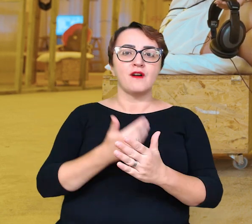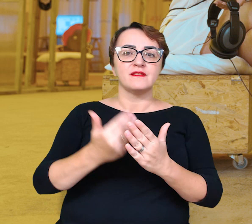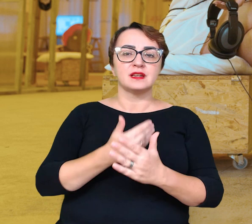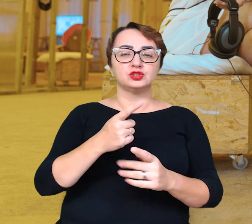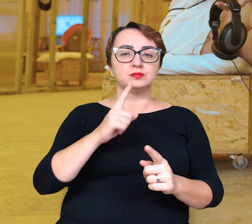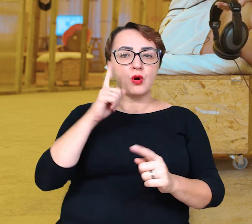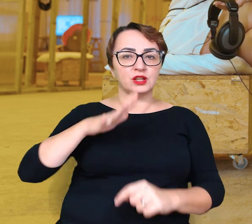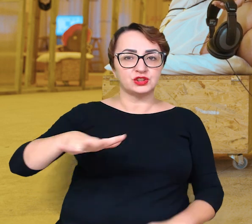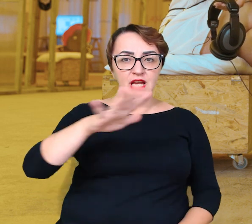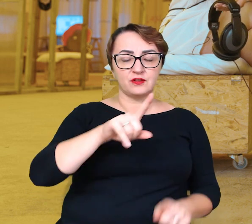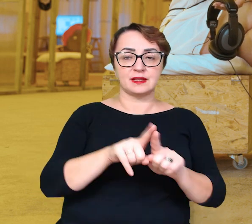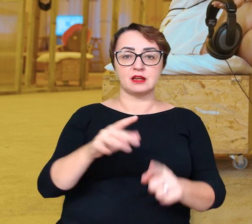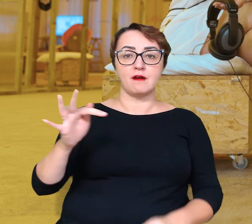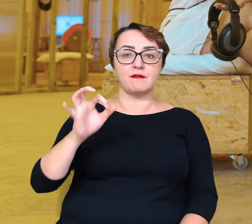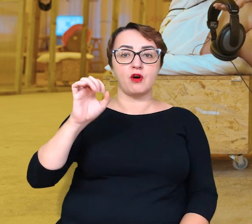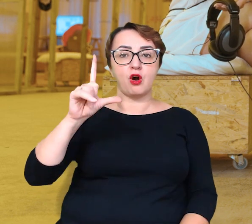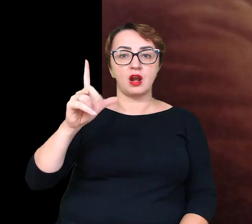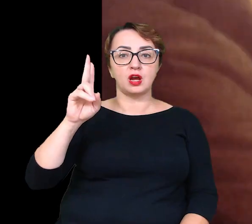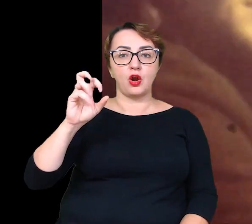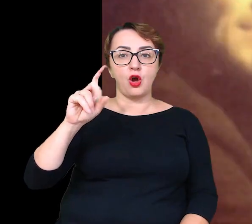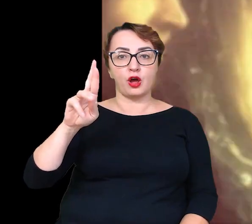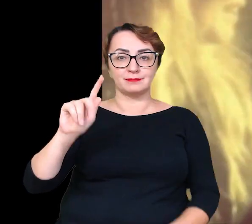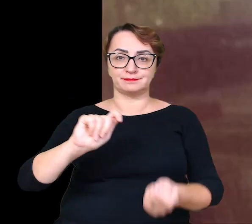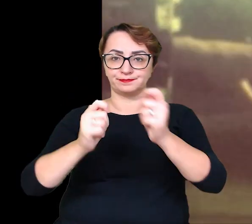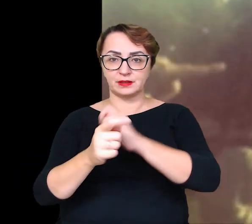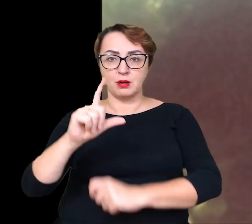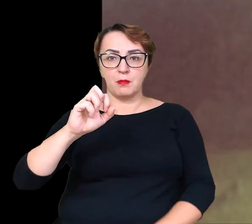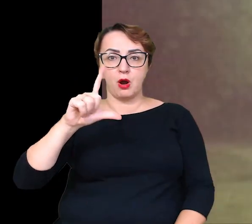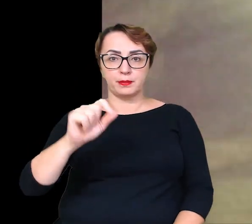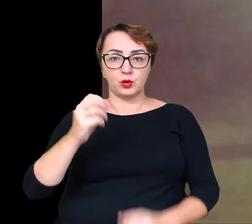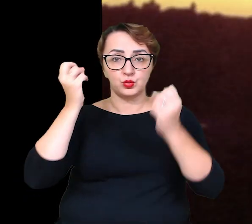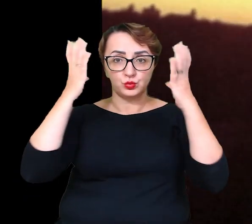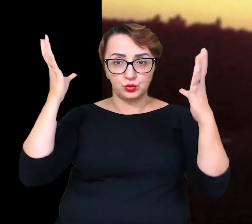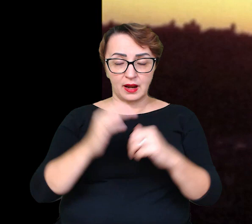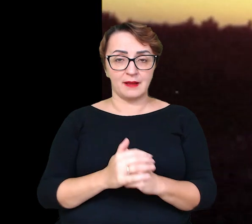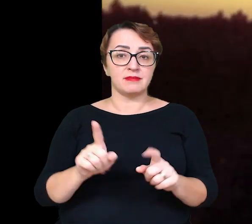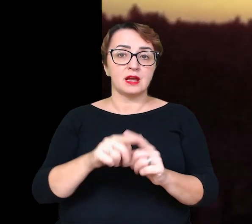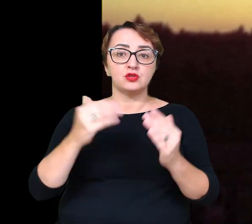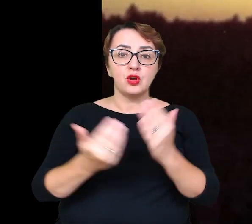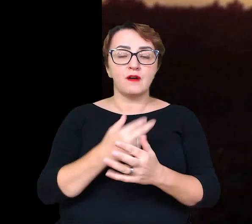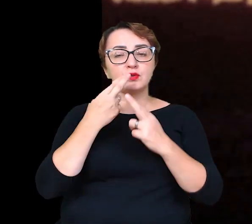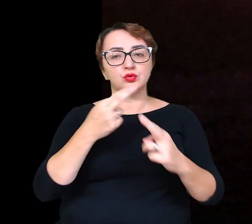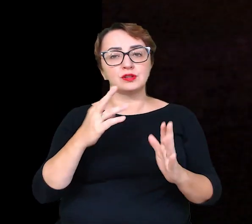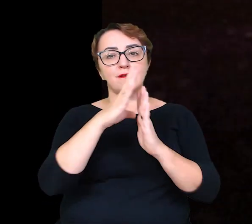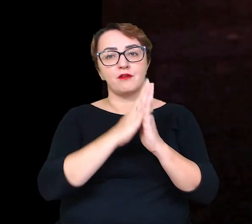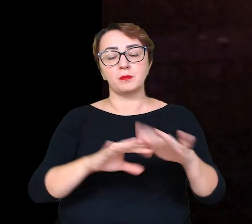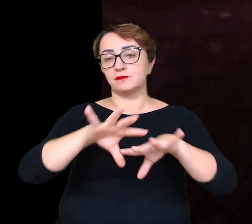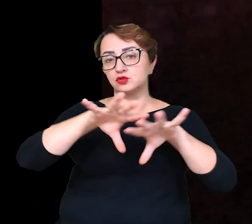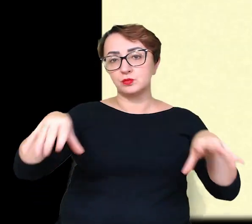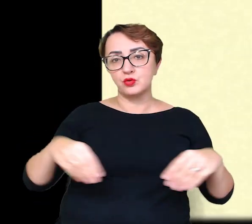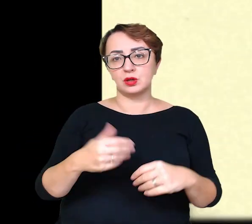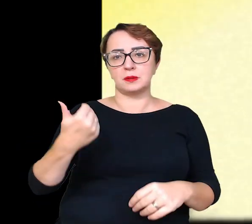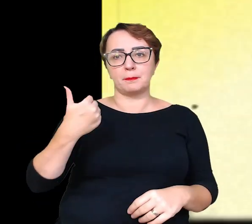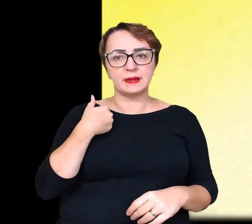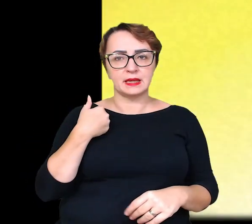folklor zostaje przerobiony na popkulturę i jakie są różne nowe formy takiego wspólnego